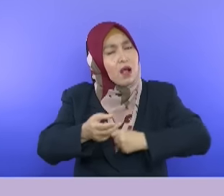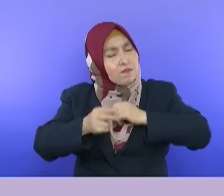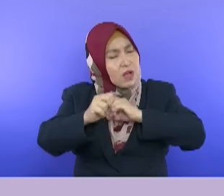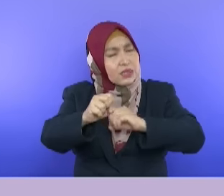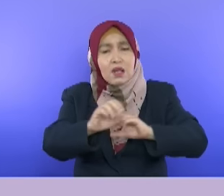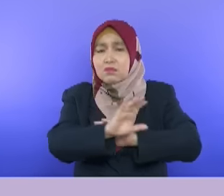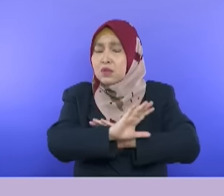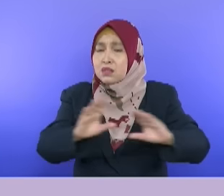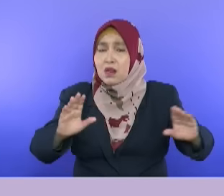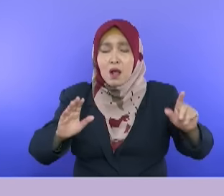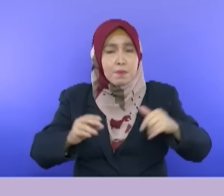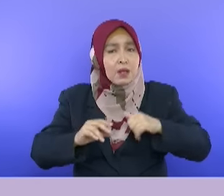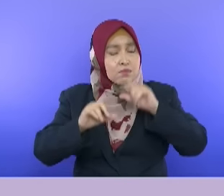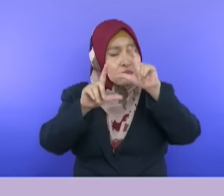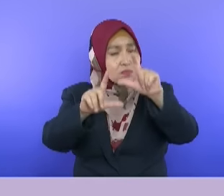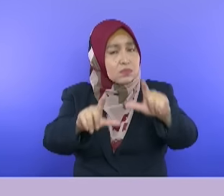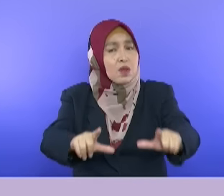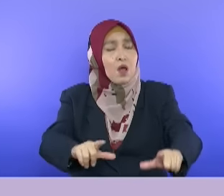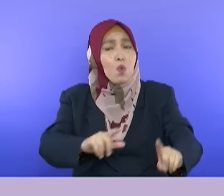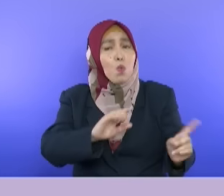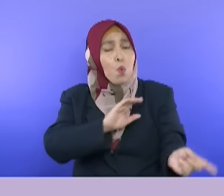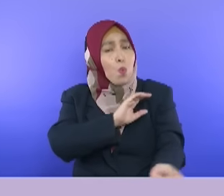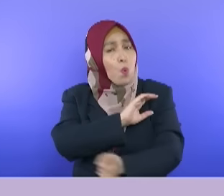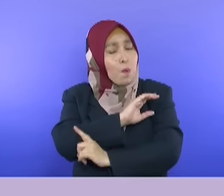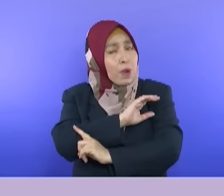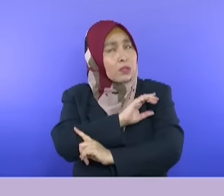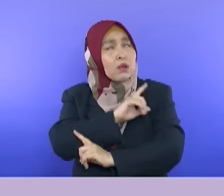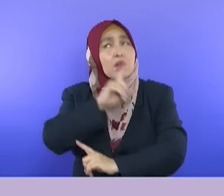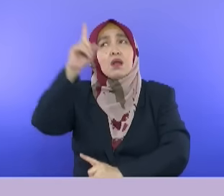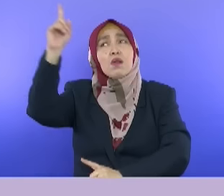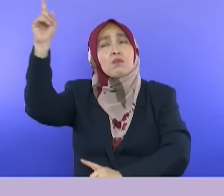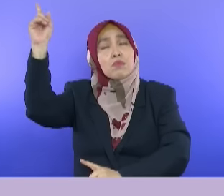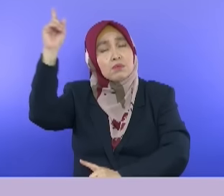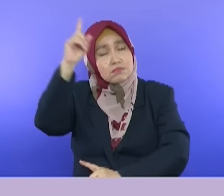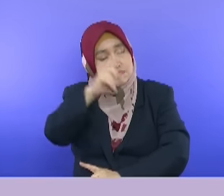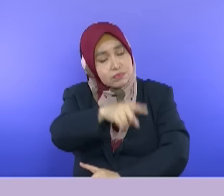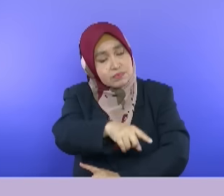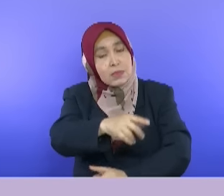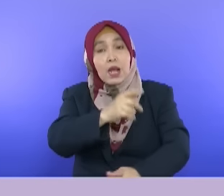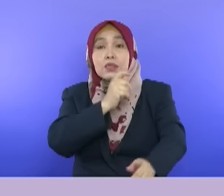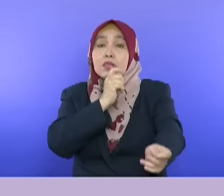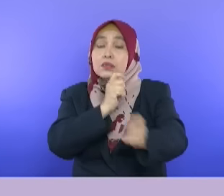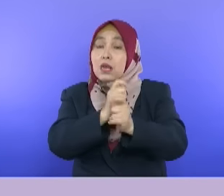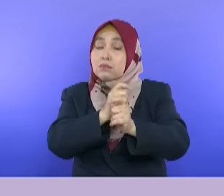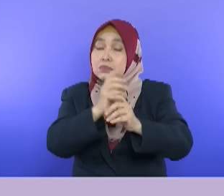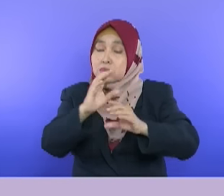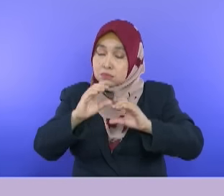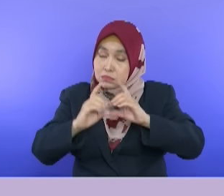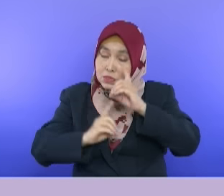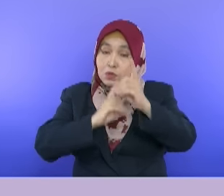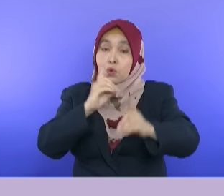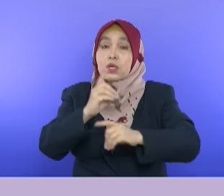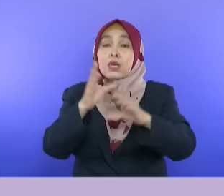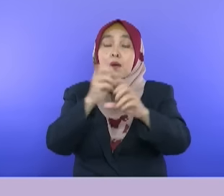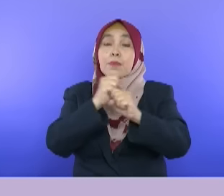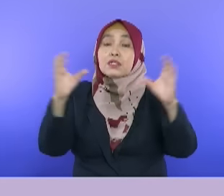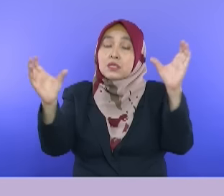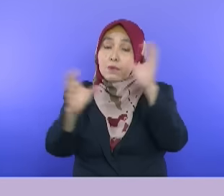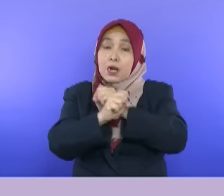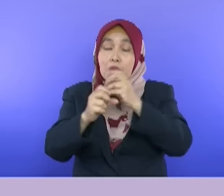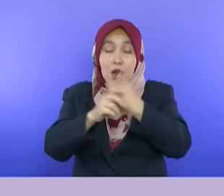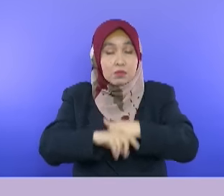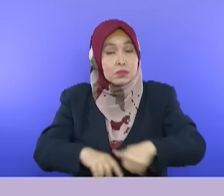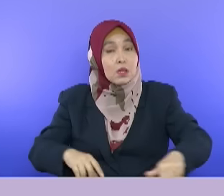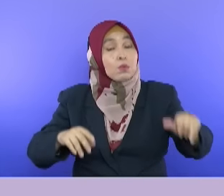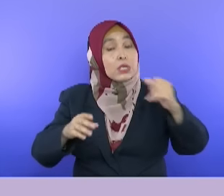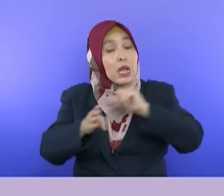menjatuhkan hukuman atas kesalahan seseorang biar Allah yang tentukan ya sama ada di dunia dapat sabaran ataupun hukuman ataupun